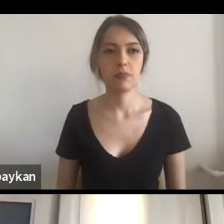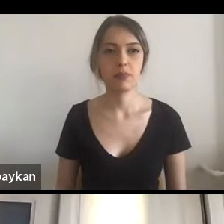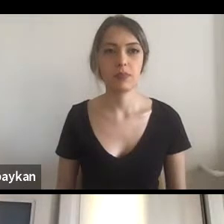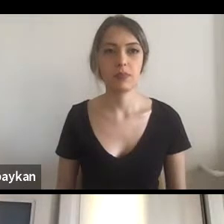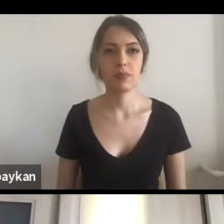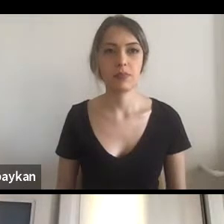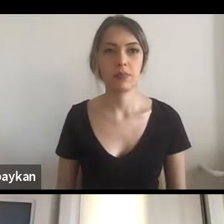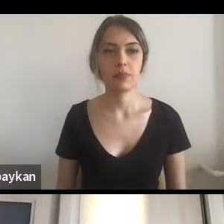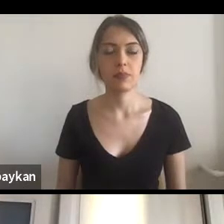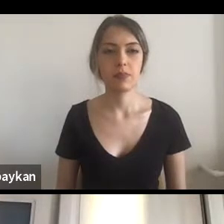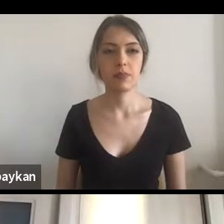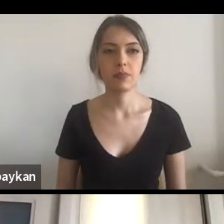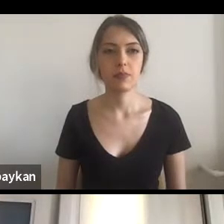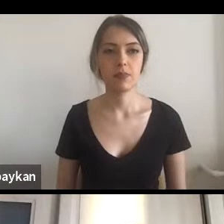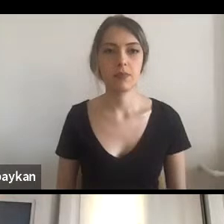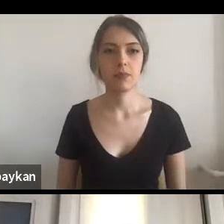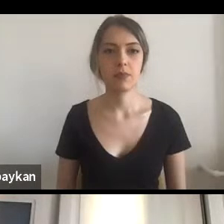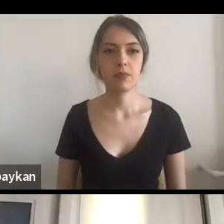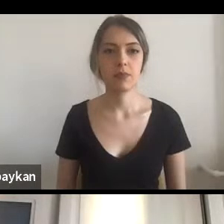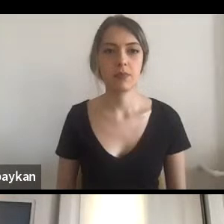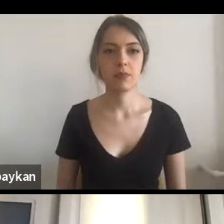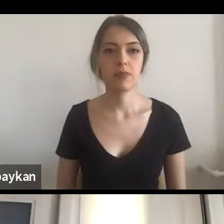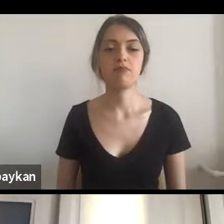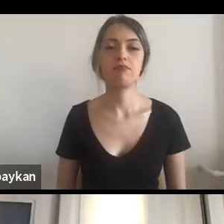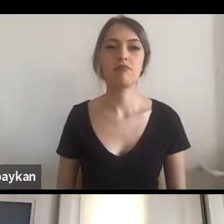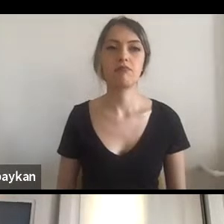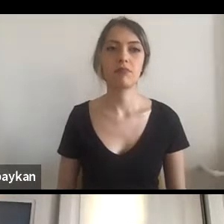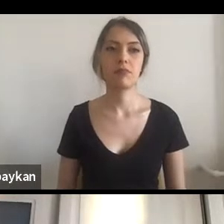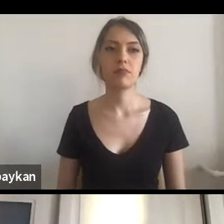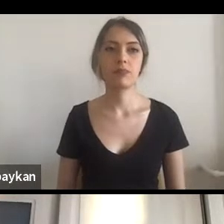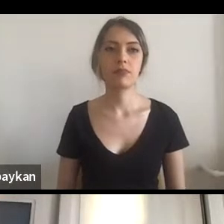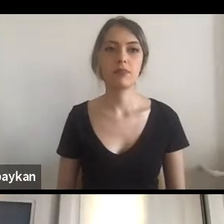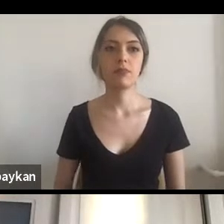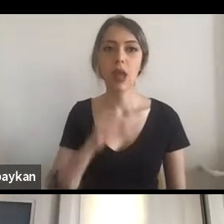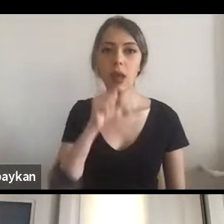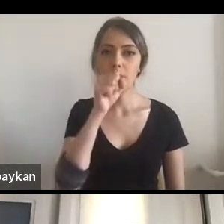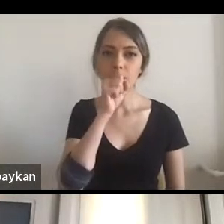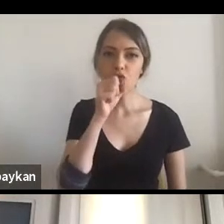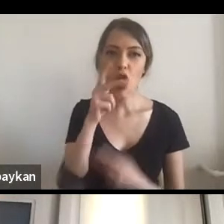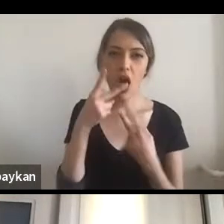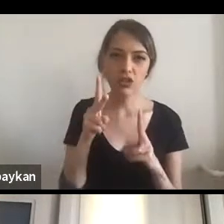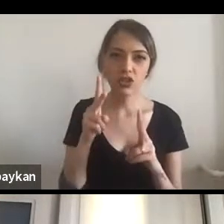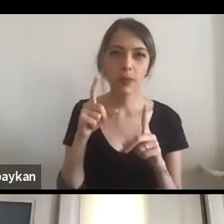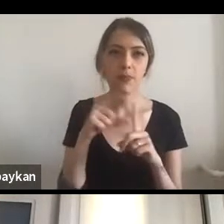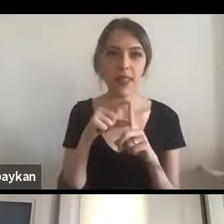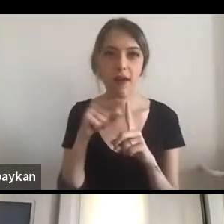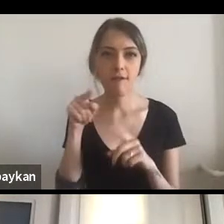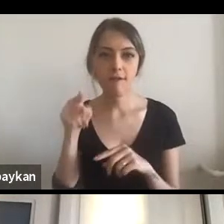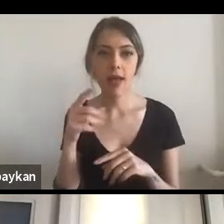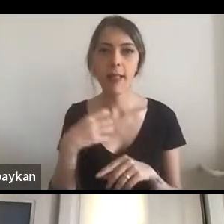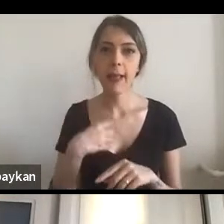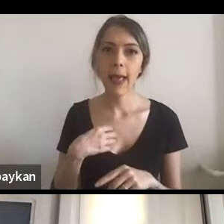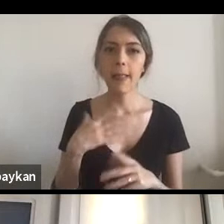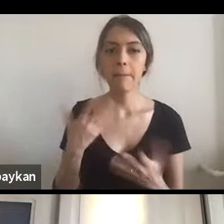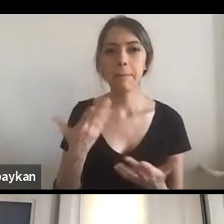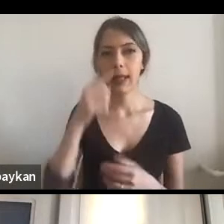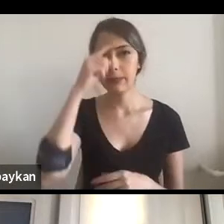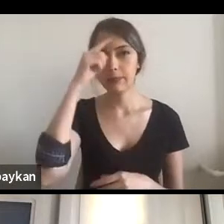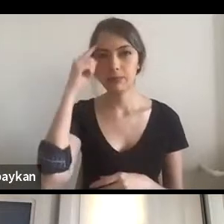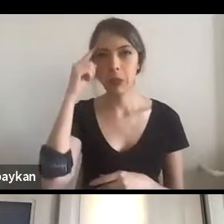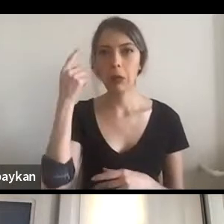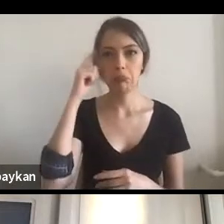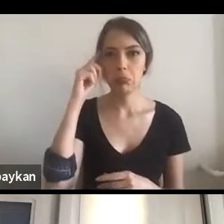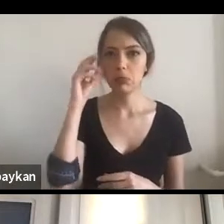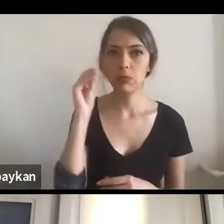Evet evet Devran Gülen'in lütfen telefonuna mikrofonunu açalım. Kendisi de belki bu konuda bilgi vermek